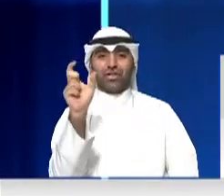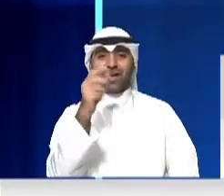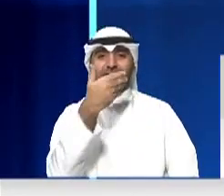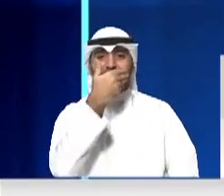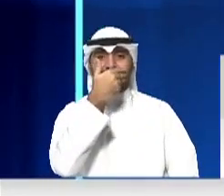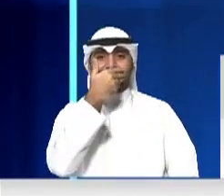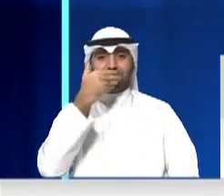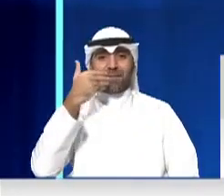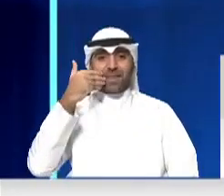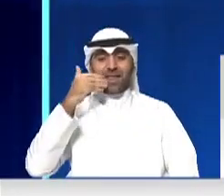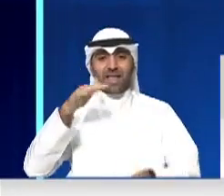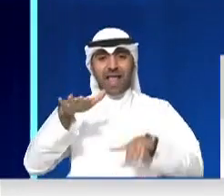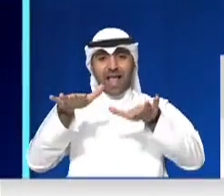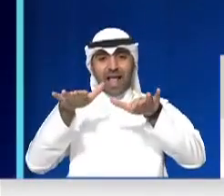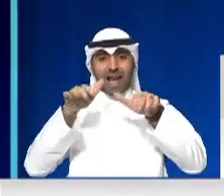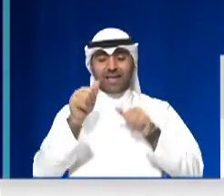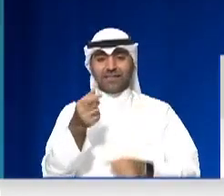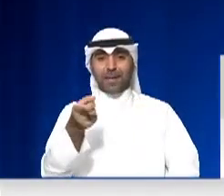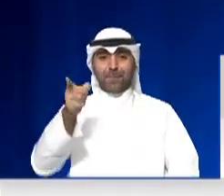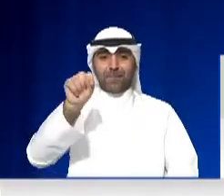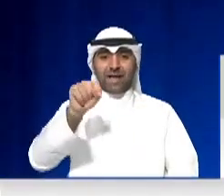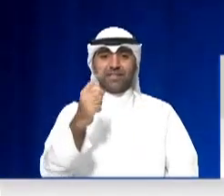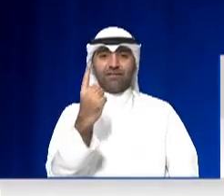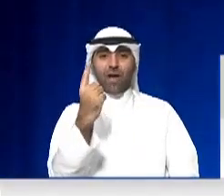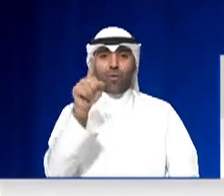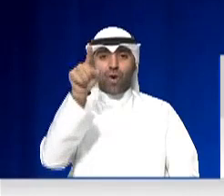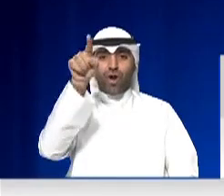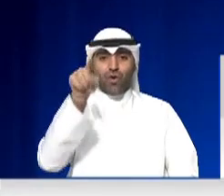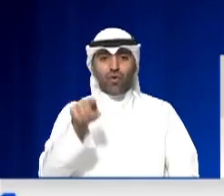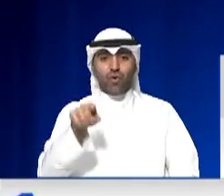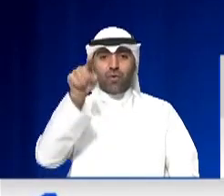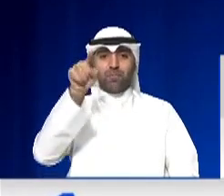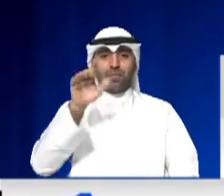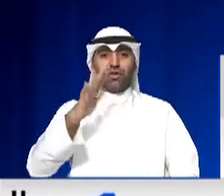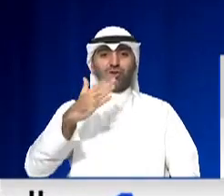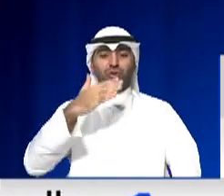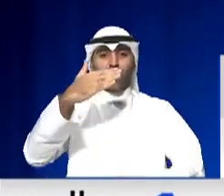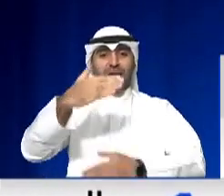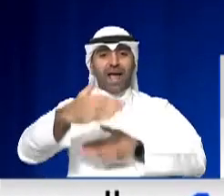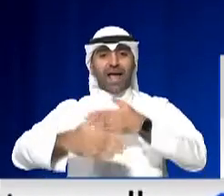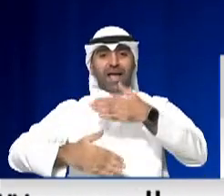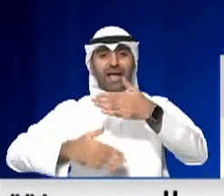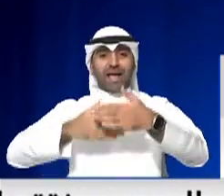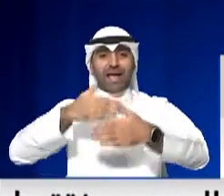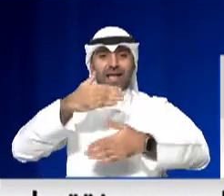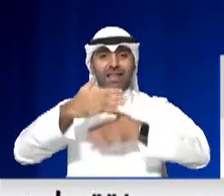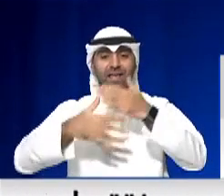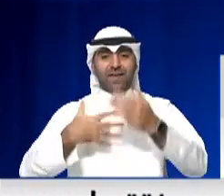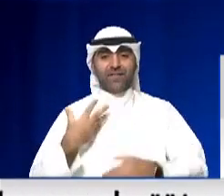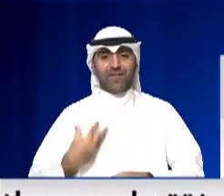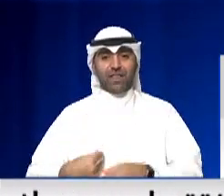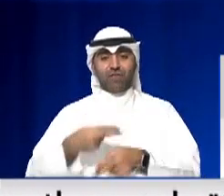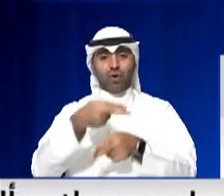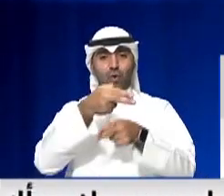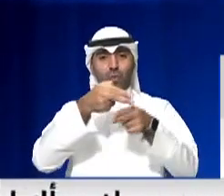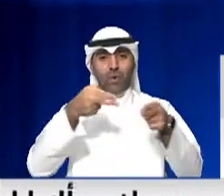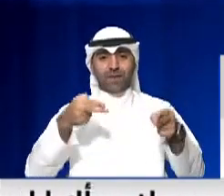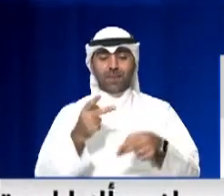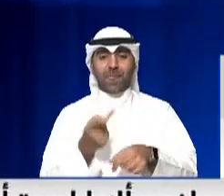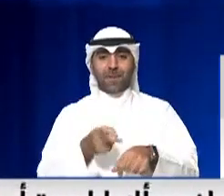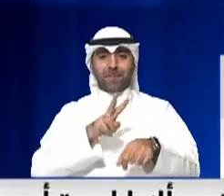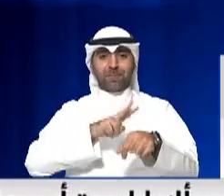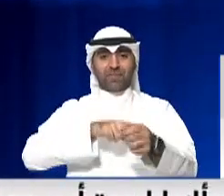الصحة والعافية وبالمحبة والهناء. ويغتنم الديوان الأميري هذه المناسبة